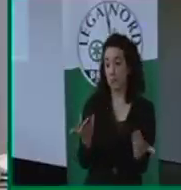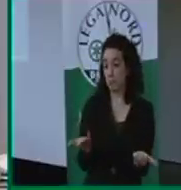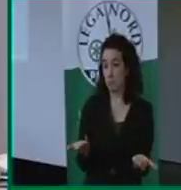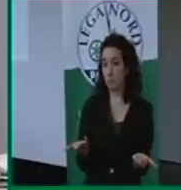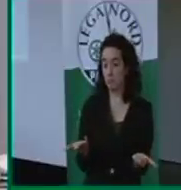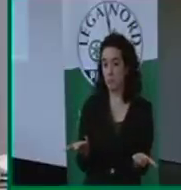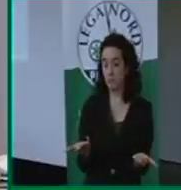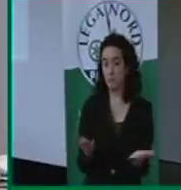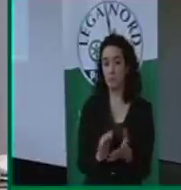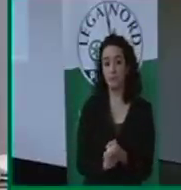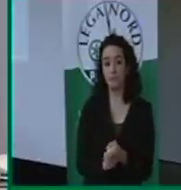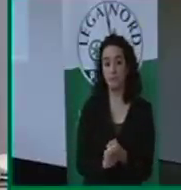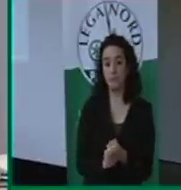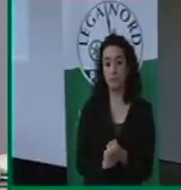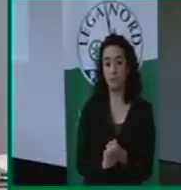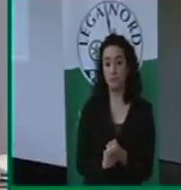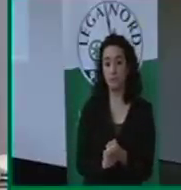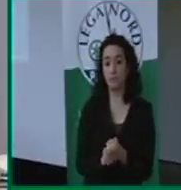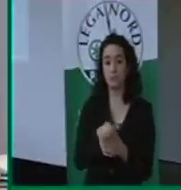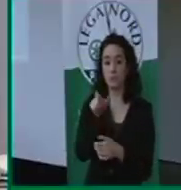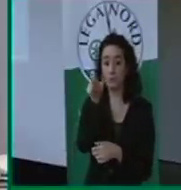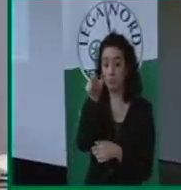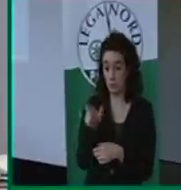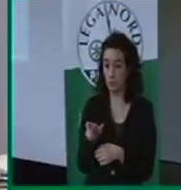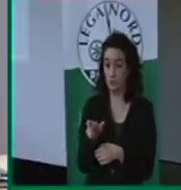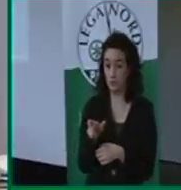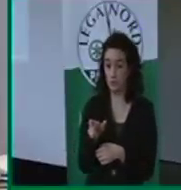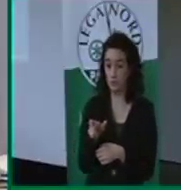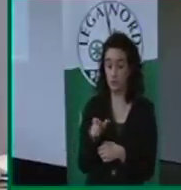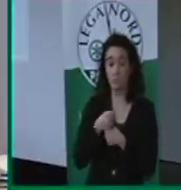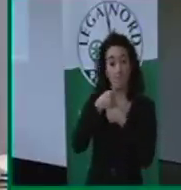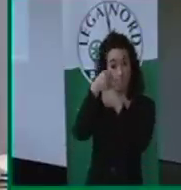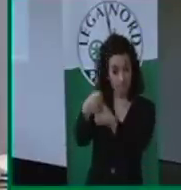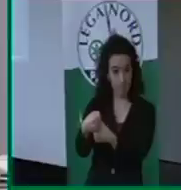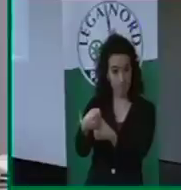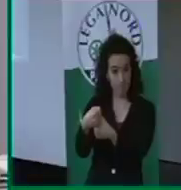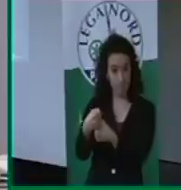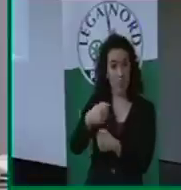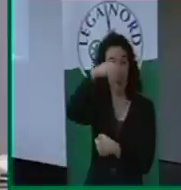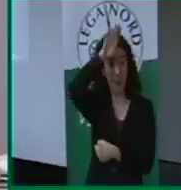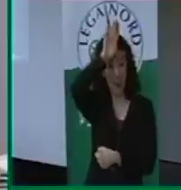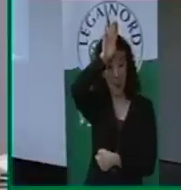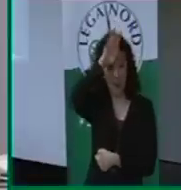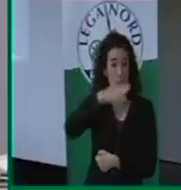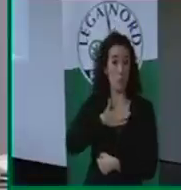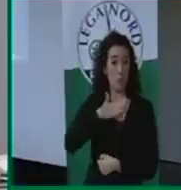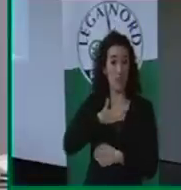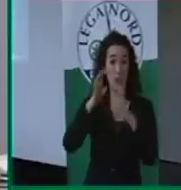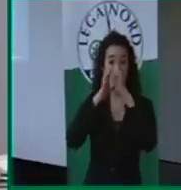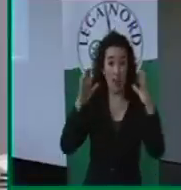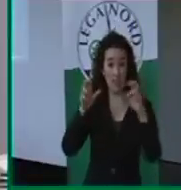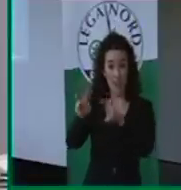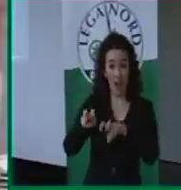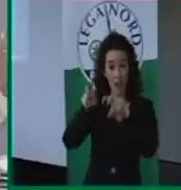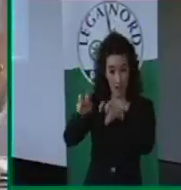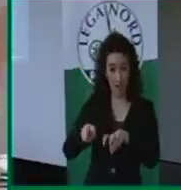spazio a chi Oggi è il titolare magari di un'azienda agricola lo sapete con la Pac La politica agricola